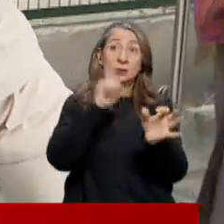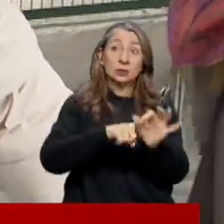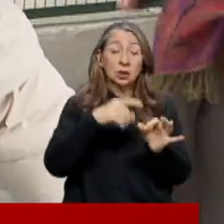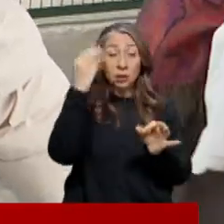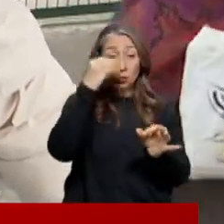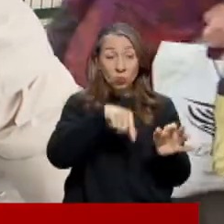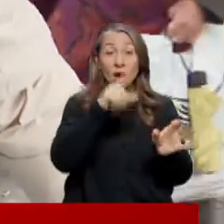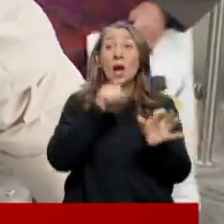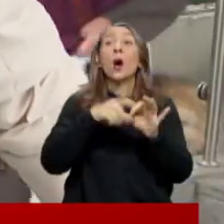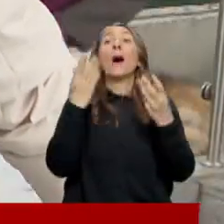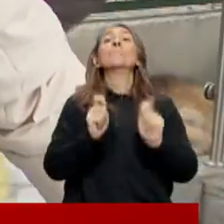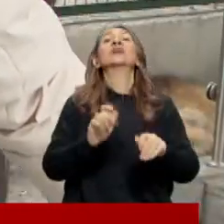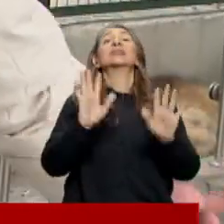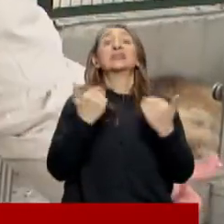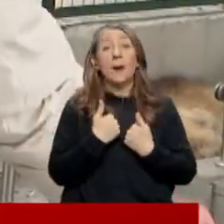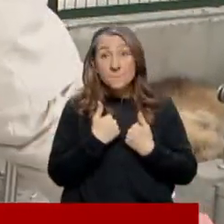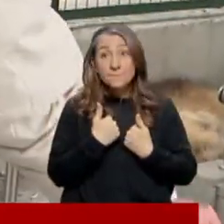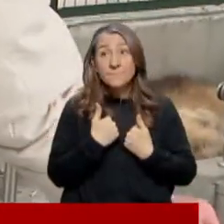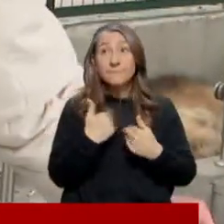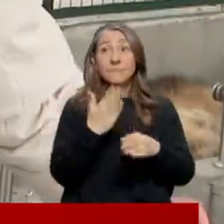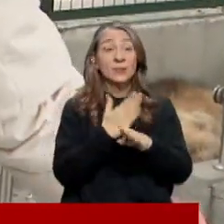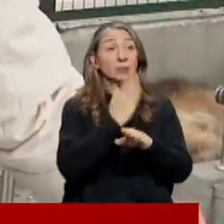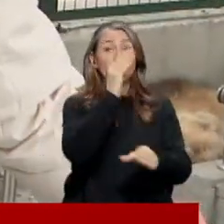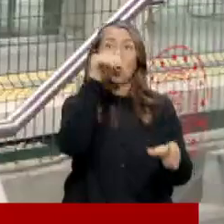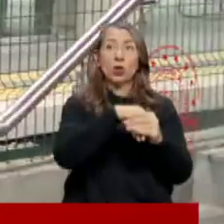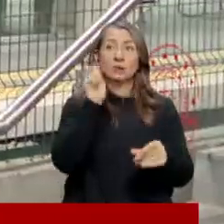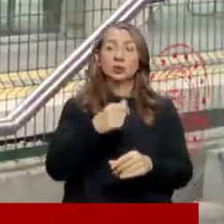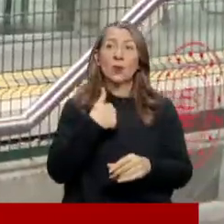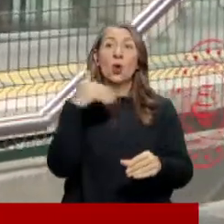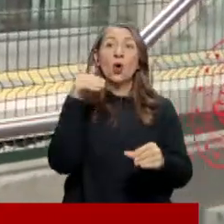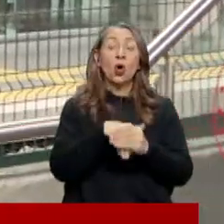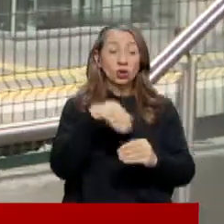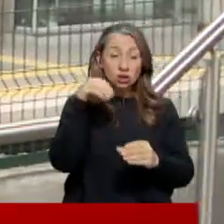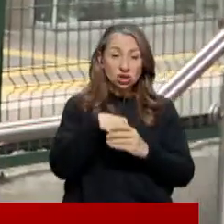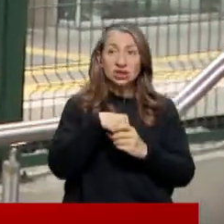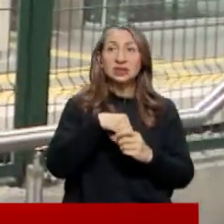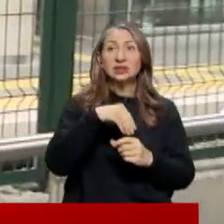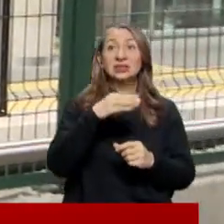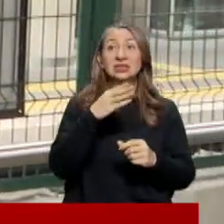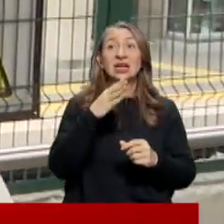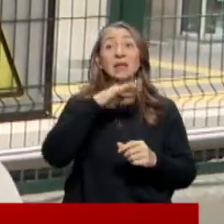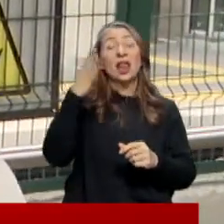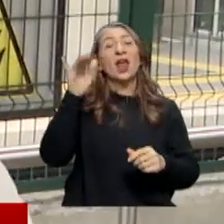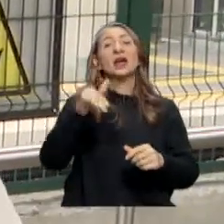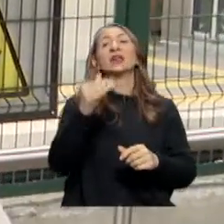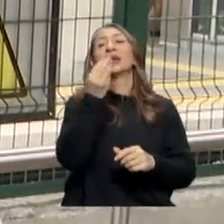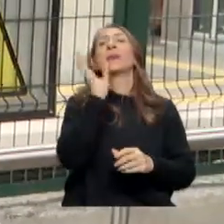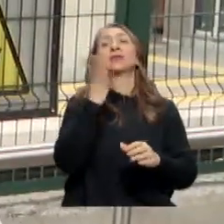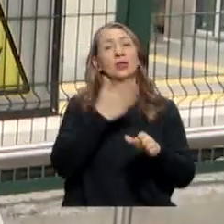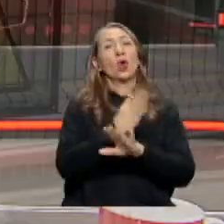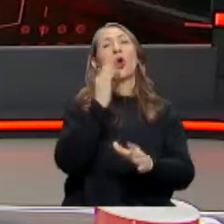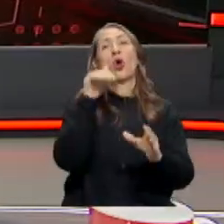Eğer ikametgahımı aldırmazsam da memleketime gidip orada oy kullanacağım. Oy kullanmak için, diğerlerin hakkına girmemek için en doğru oyu